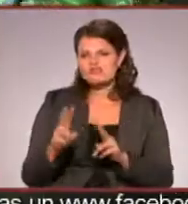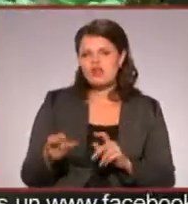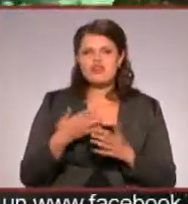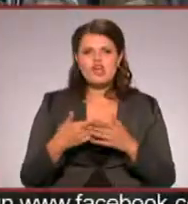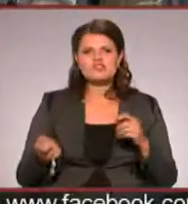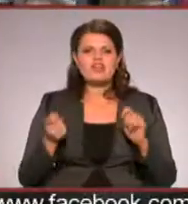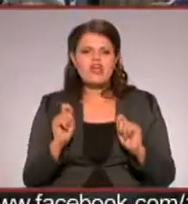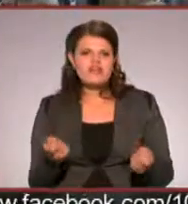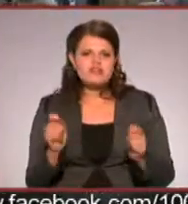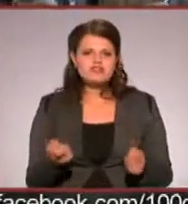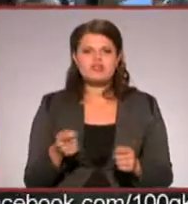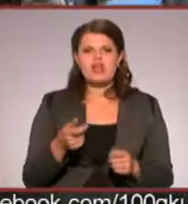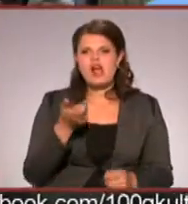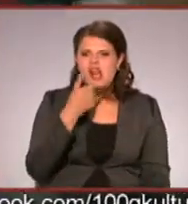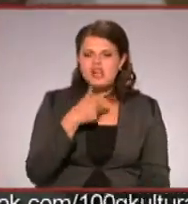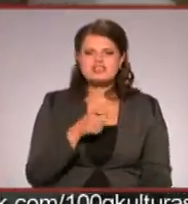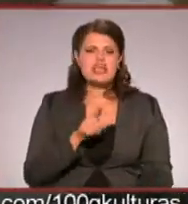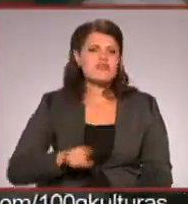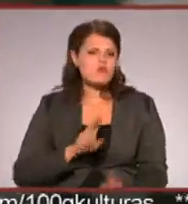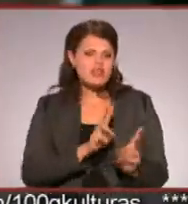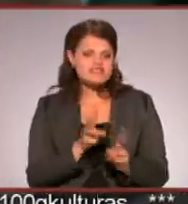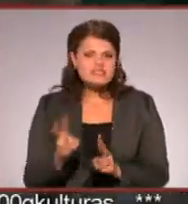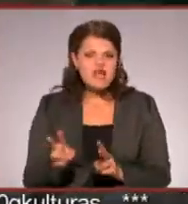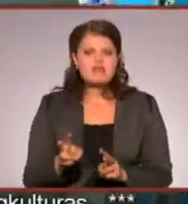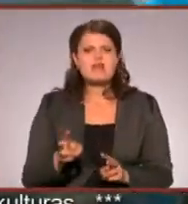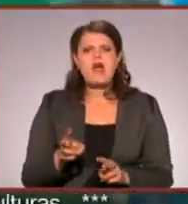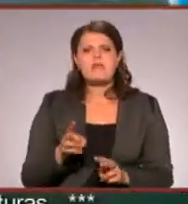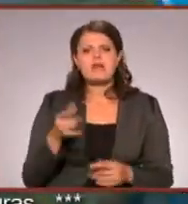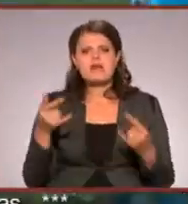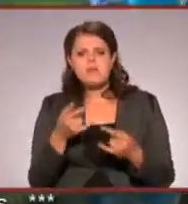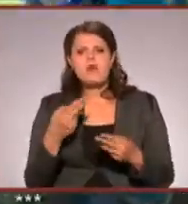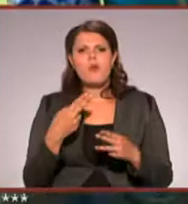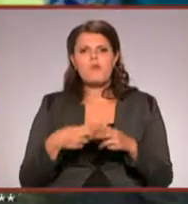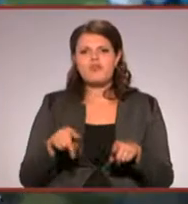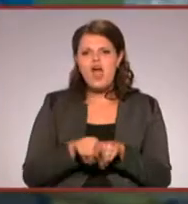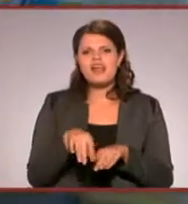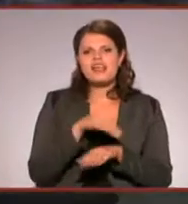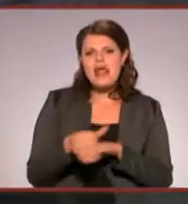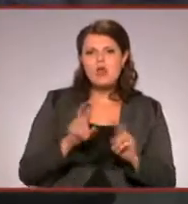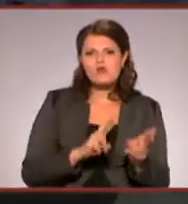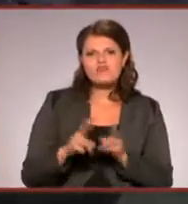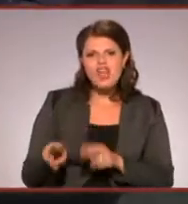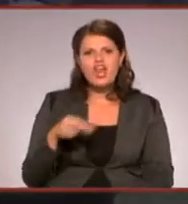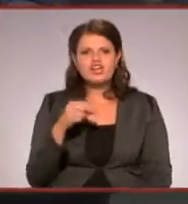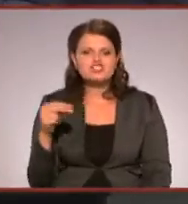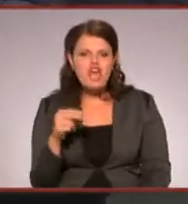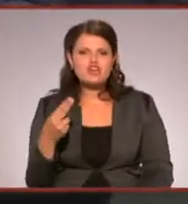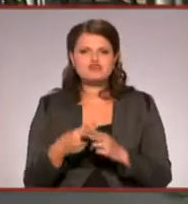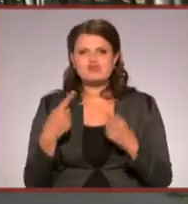un stilizētajām klasiskajām un tautas dejām, līdz pat hip-hopam, techno, street vai breakdance, kā arī džēzam un